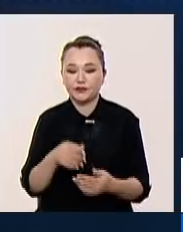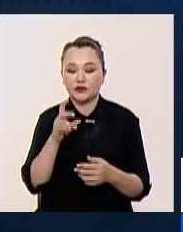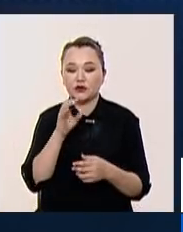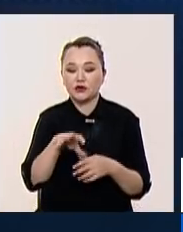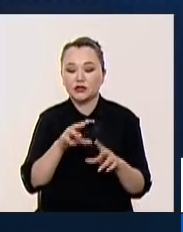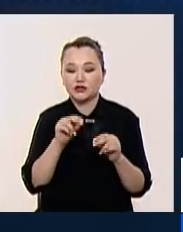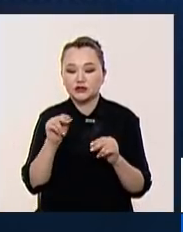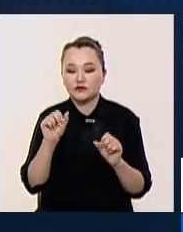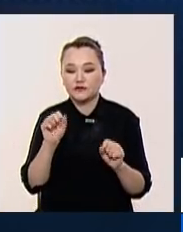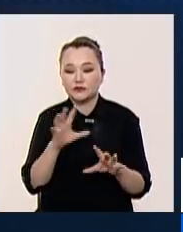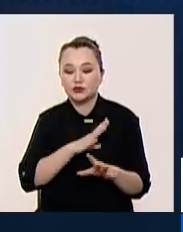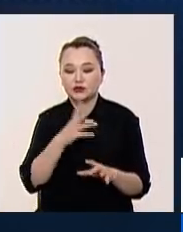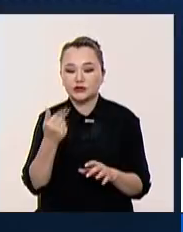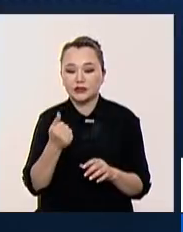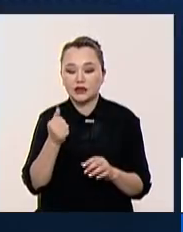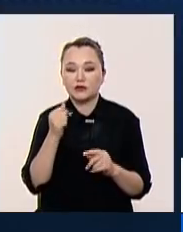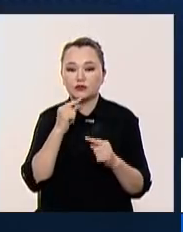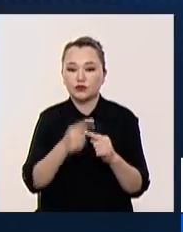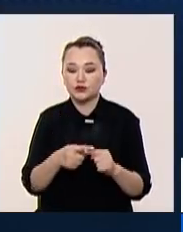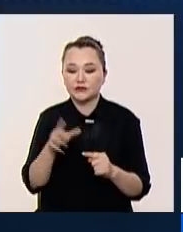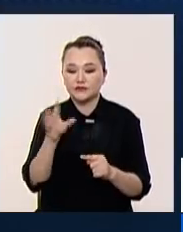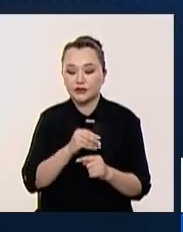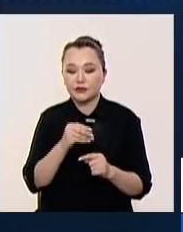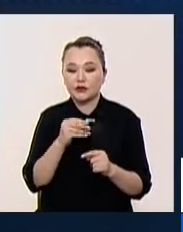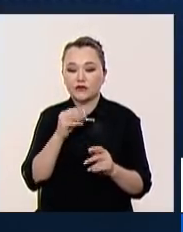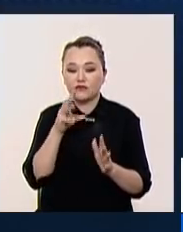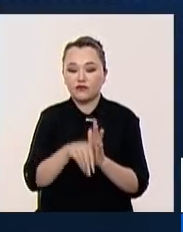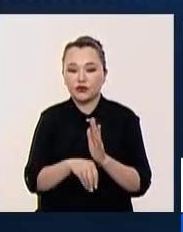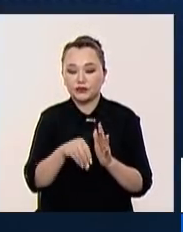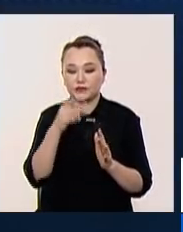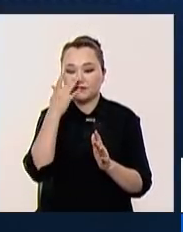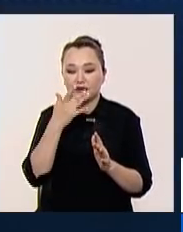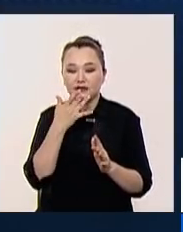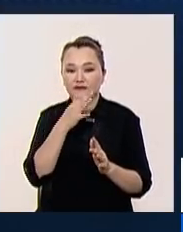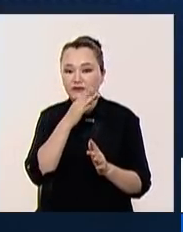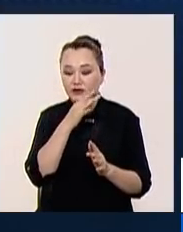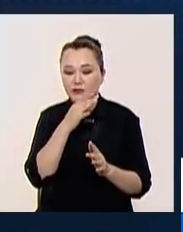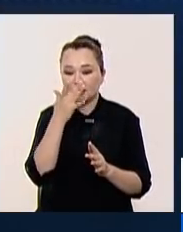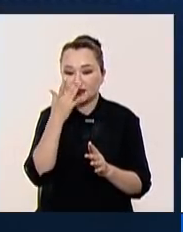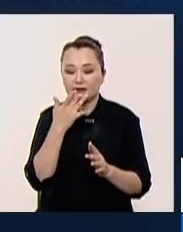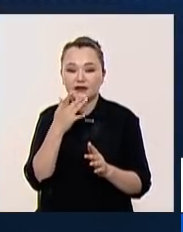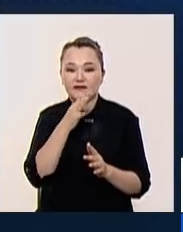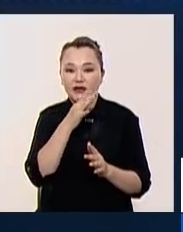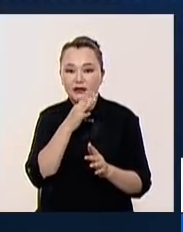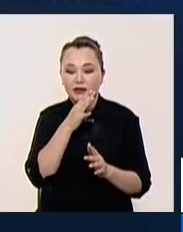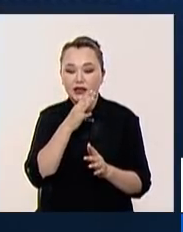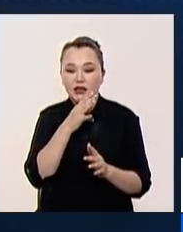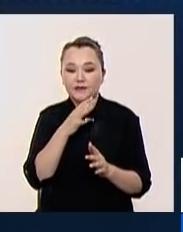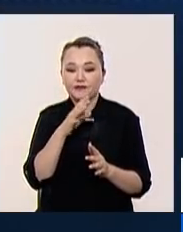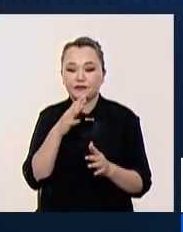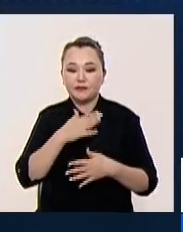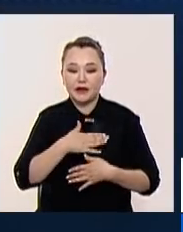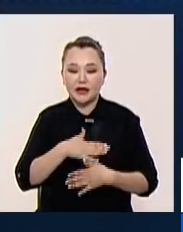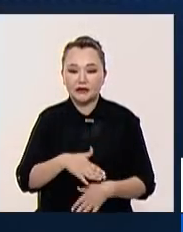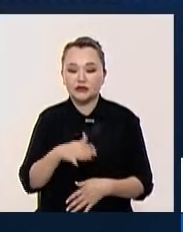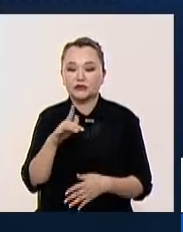Отчасти, возможно, да. Плюс ко всему, мы сейчас входим в летний период, а летний период благоприятен